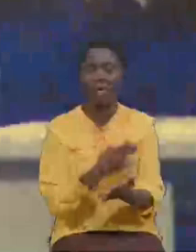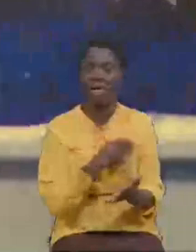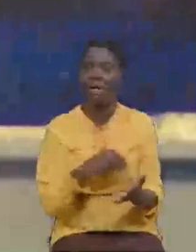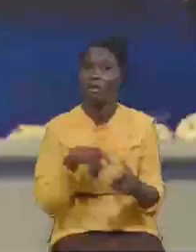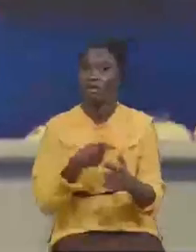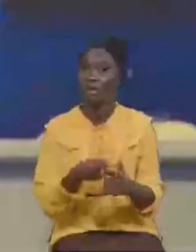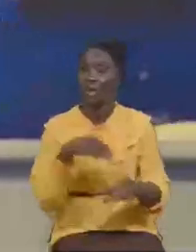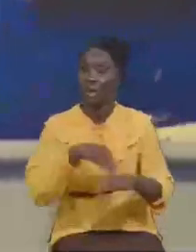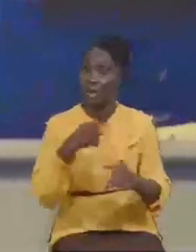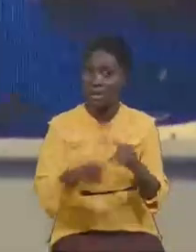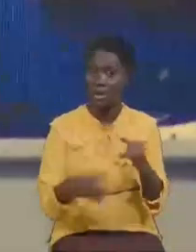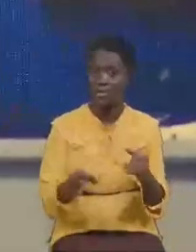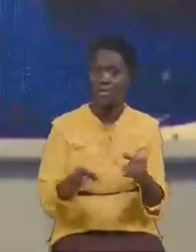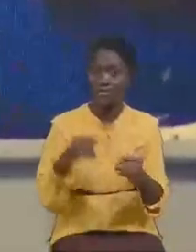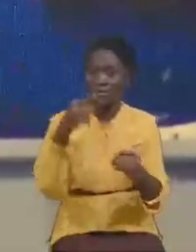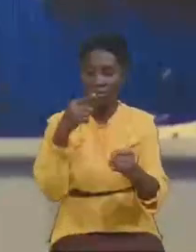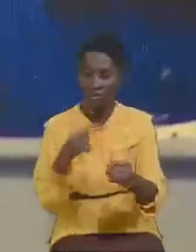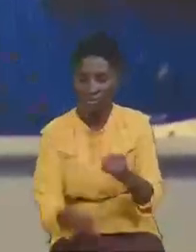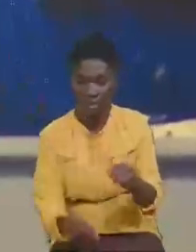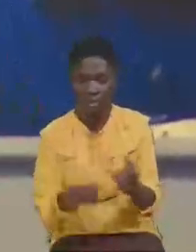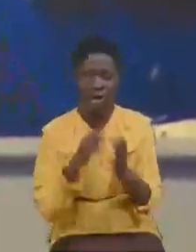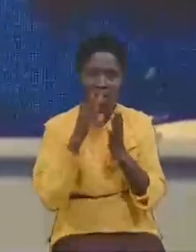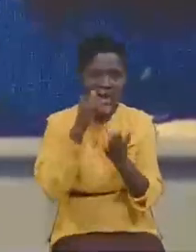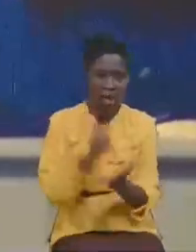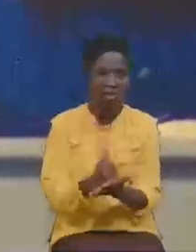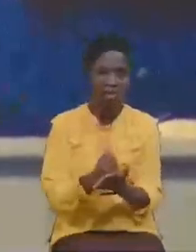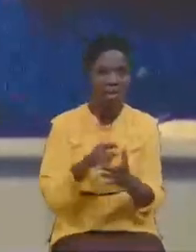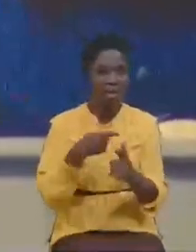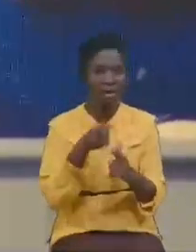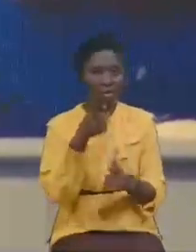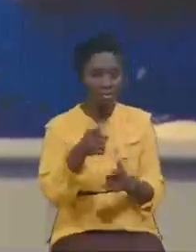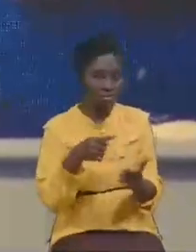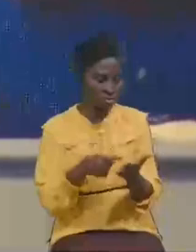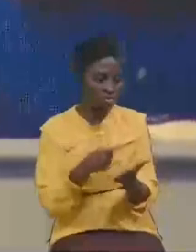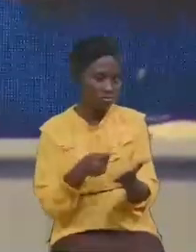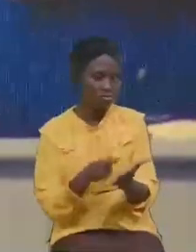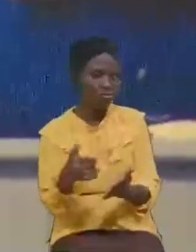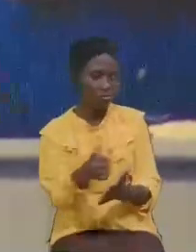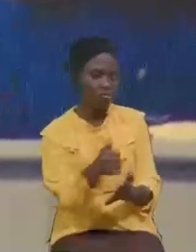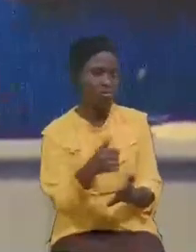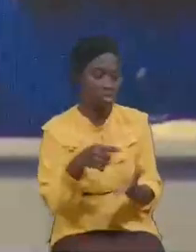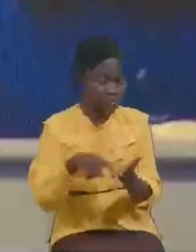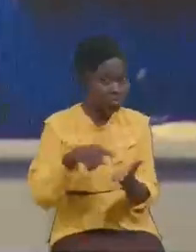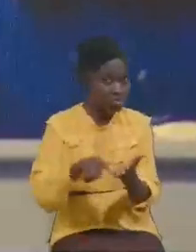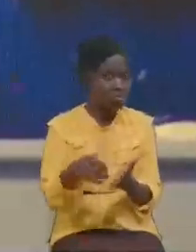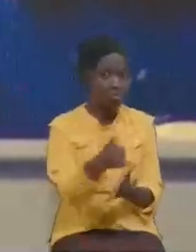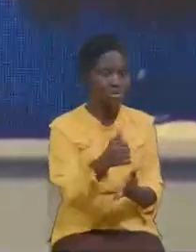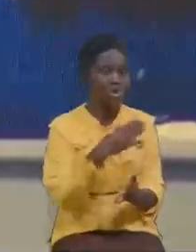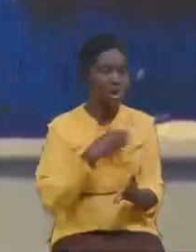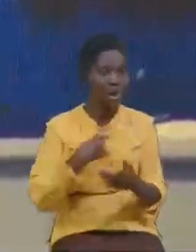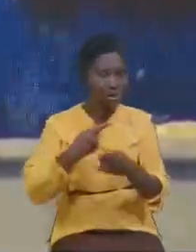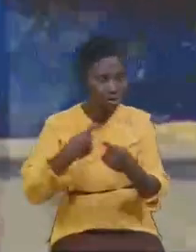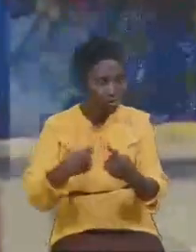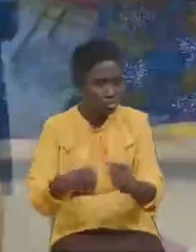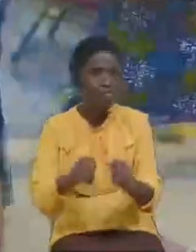la fin du dernier amen, vous allez vous examiner. Vous allez faire ce que vous ne pouviez pas